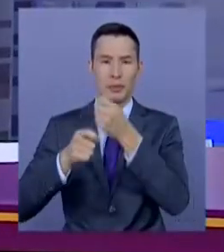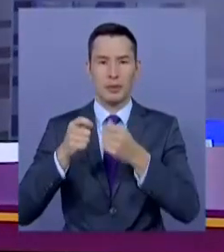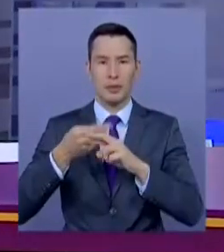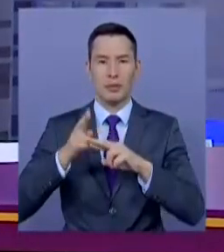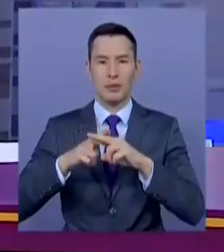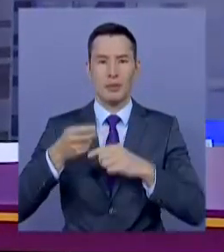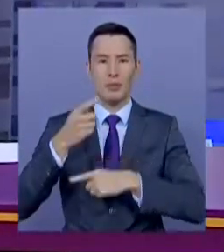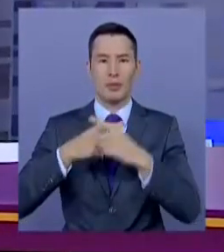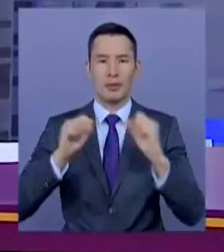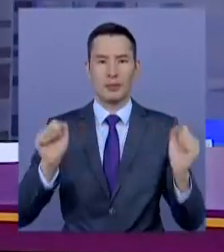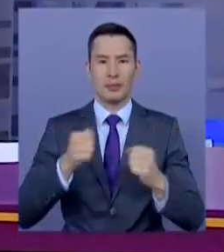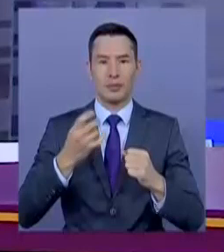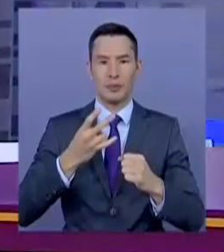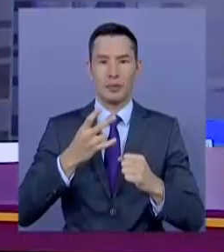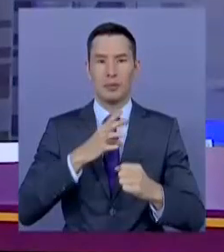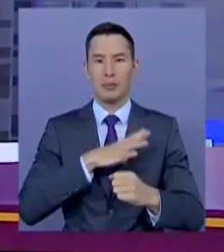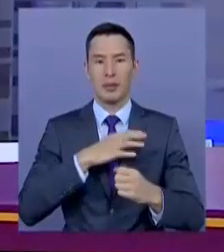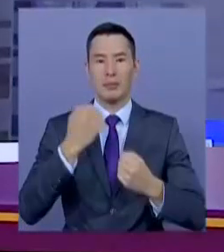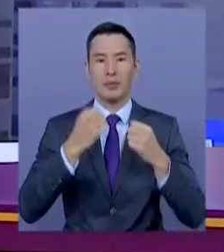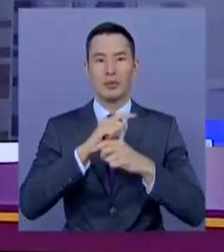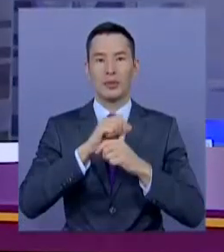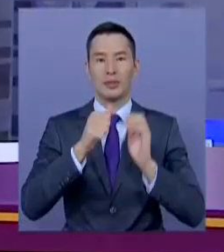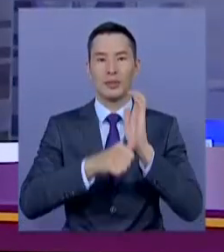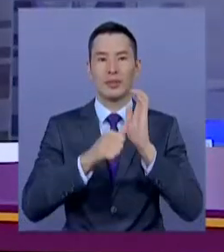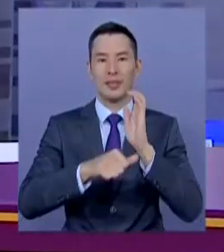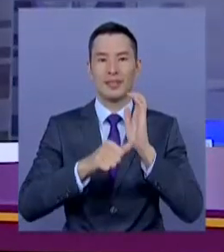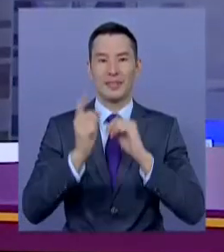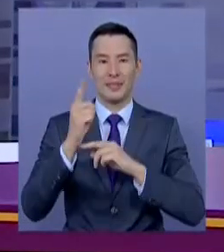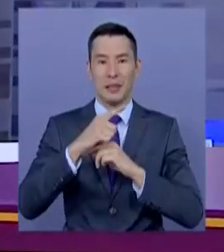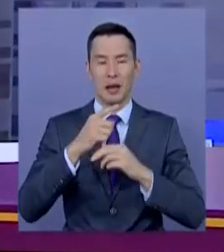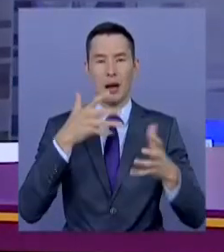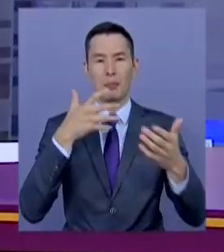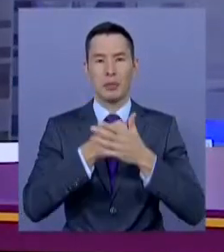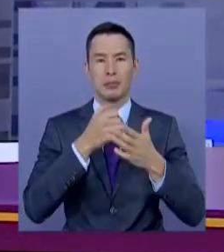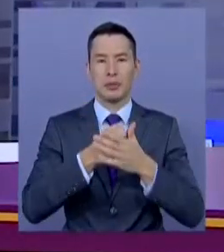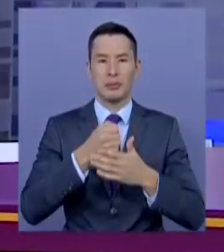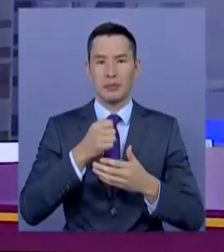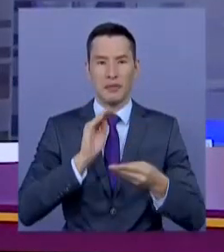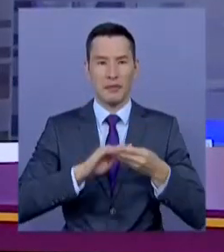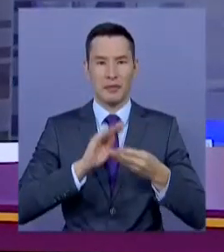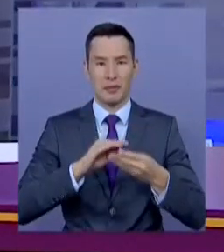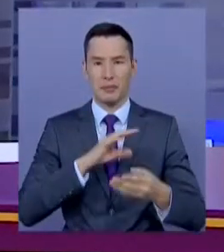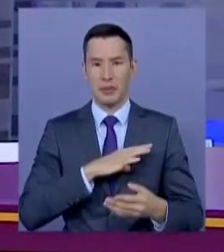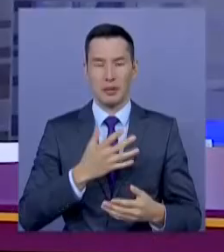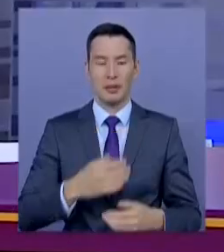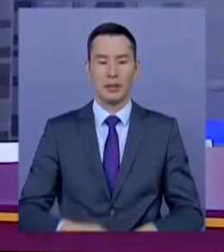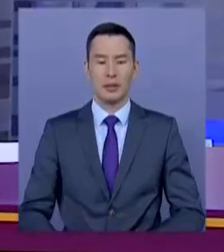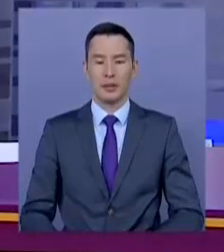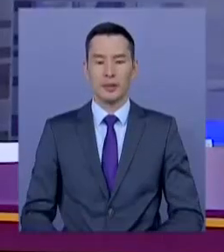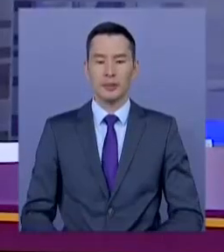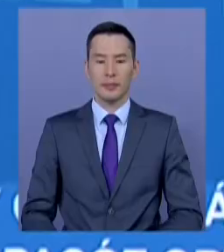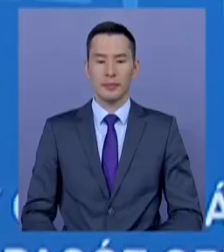жылдамдықты 60-қа түсірілгенмен апатты жағдай азаймаған. Мұны Алматы қаласы қоғамдық кеңесі де жөн көргендерін